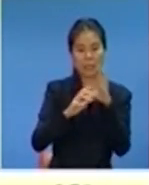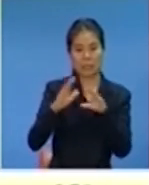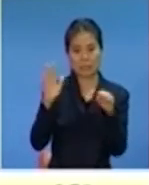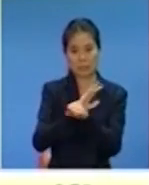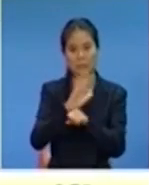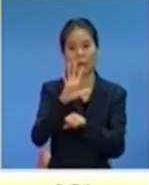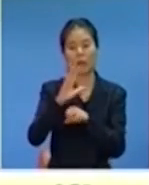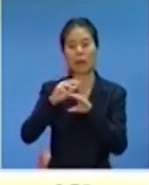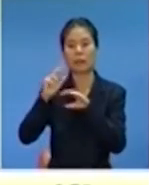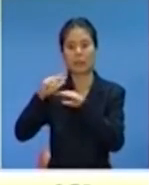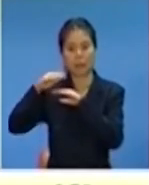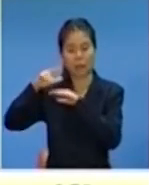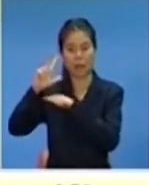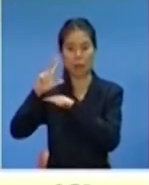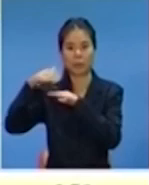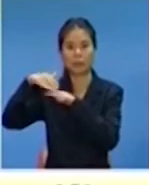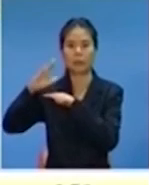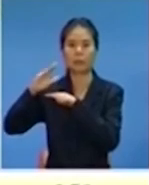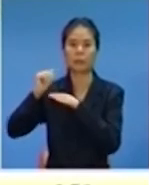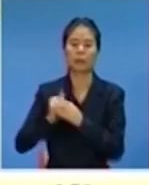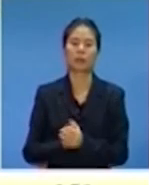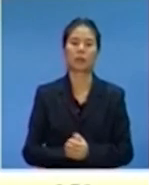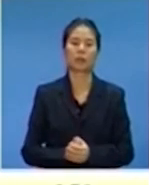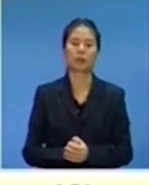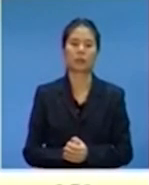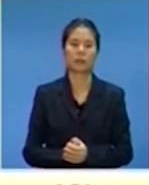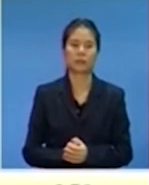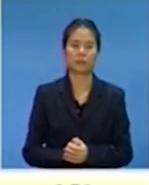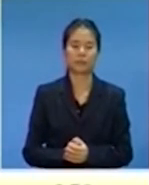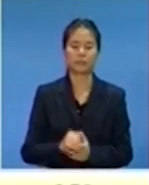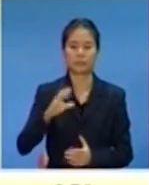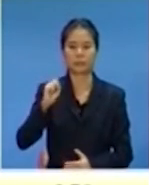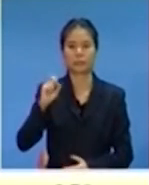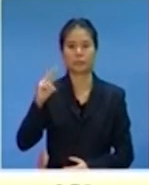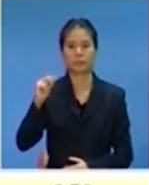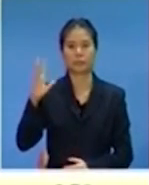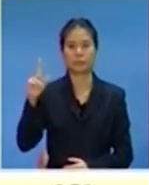ของจำนวนสมาชิกทั้งหมดเท่าที่มีอยู่ของสภานิติบัญญัติแห่งชาติ